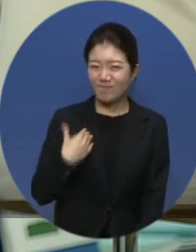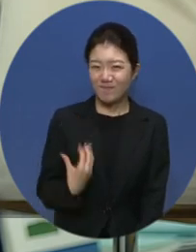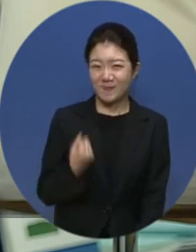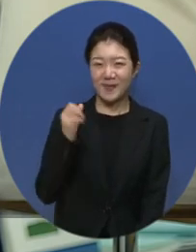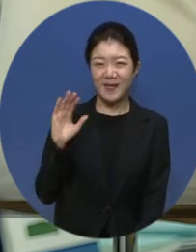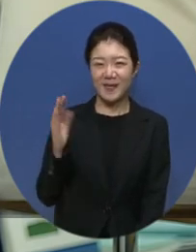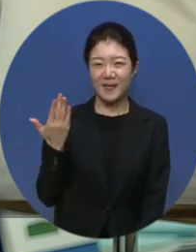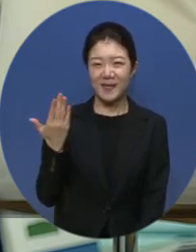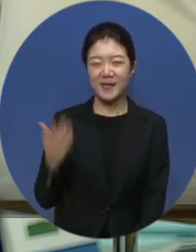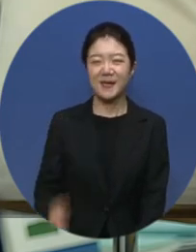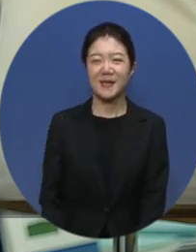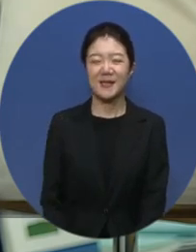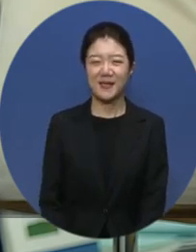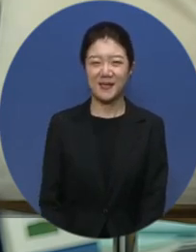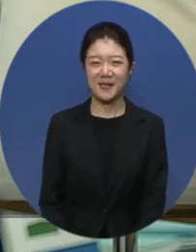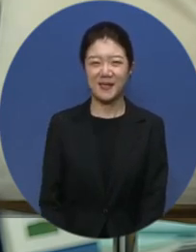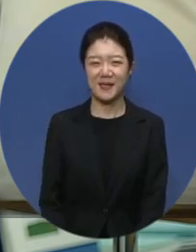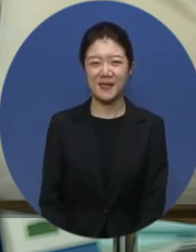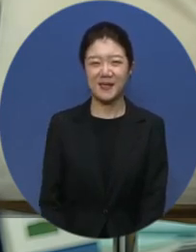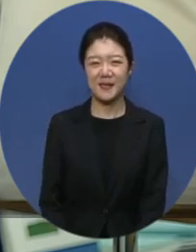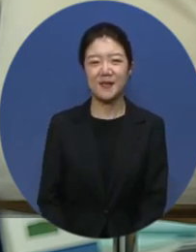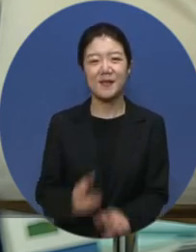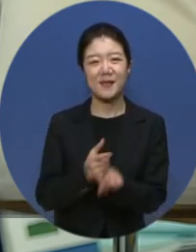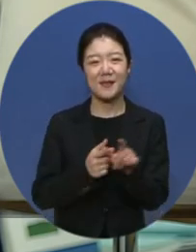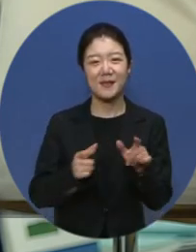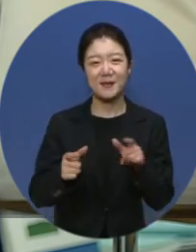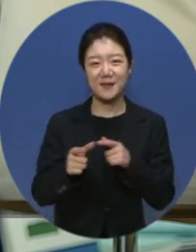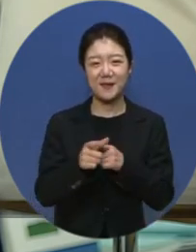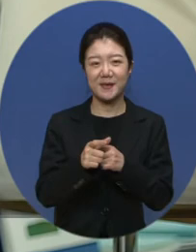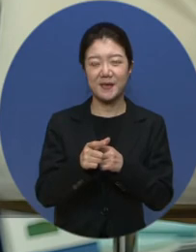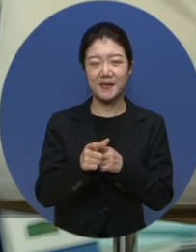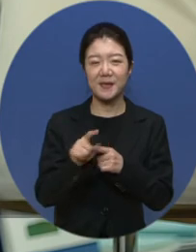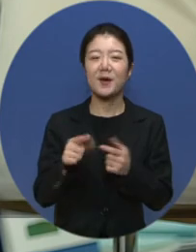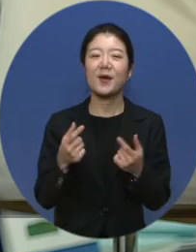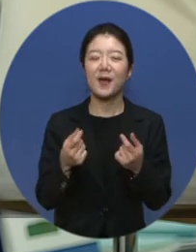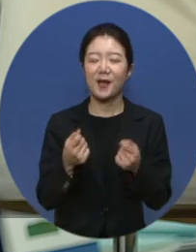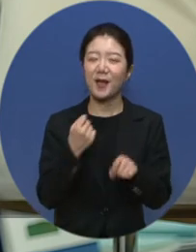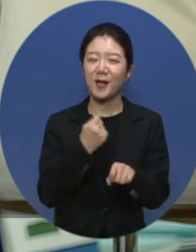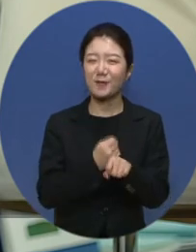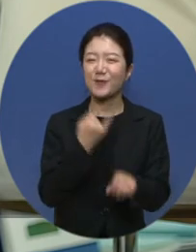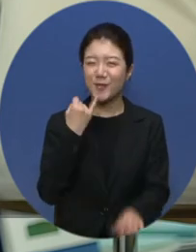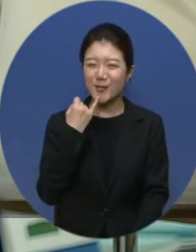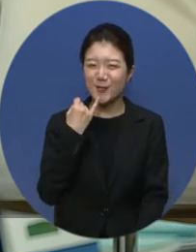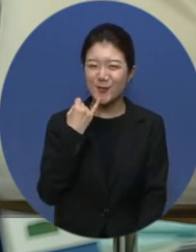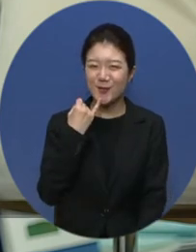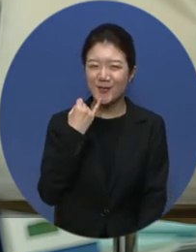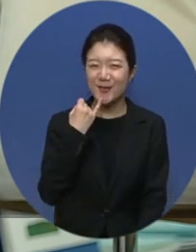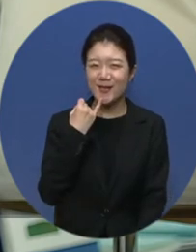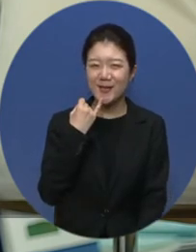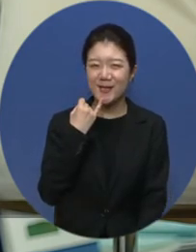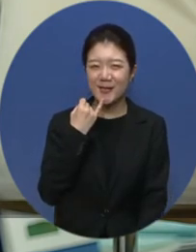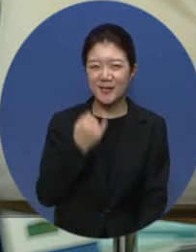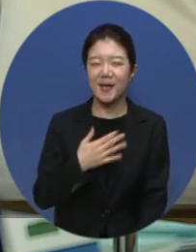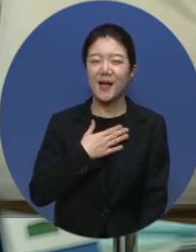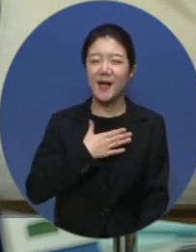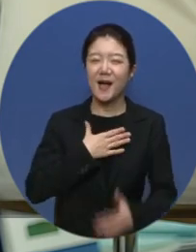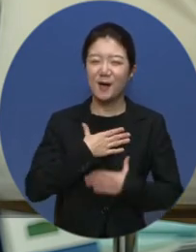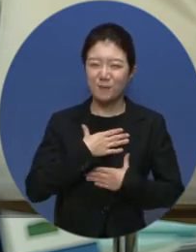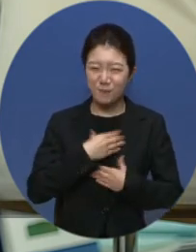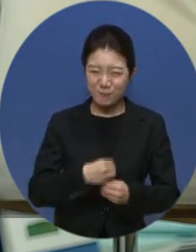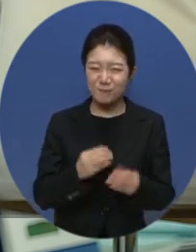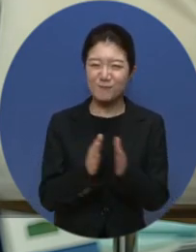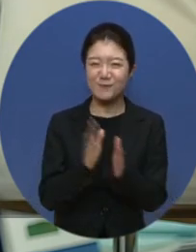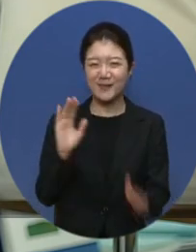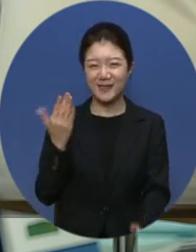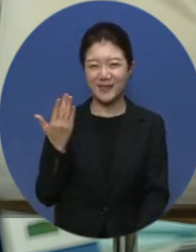됐고, 그러면서 이제 더 이렇게 해도 되는 거구나 하고 예, 안심하고 시작을